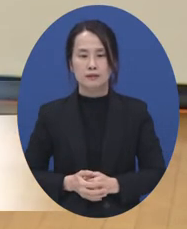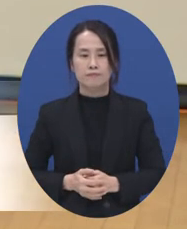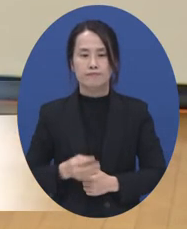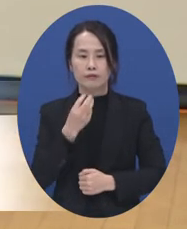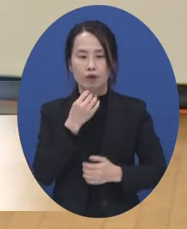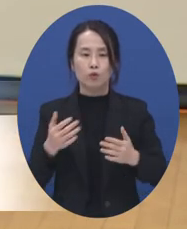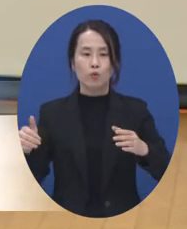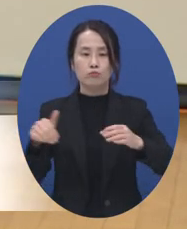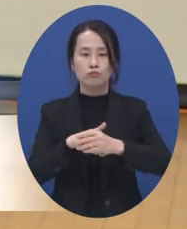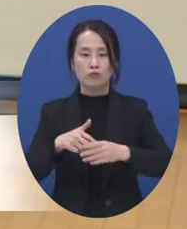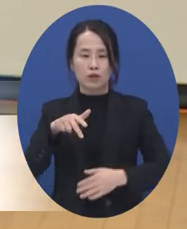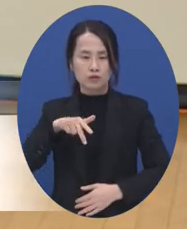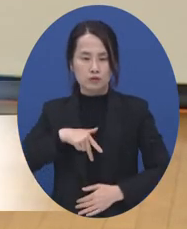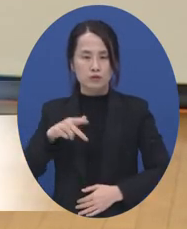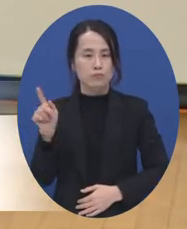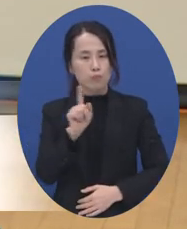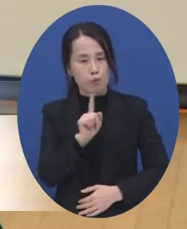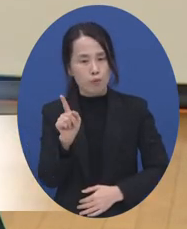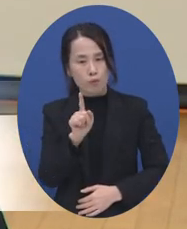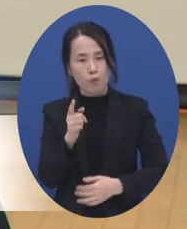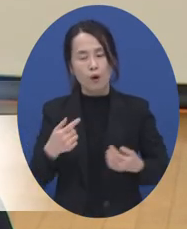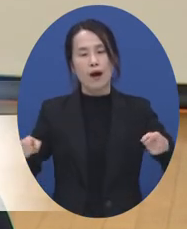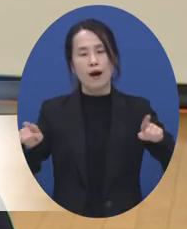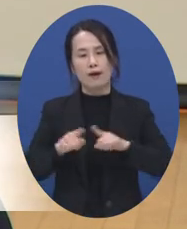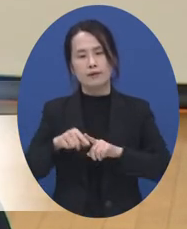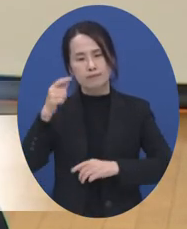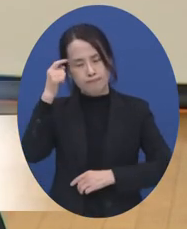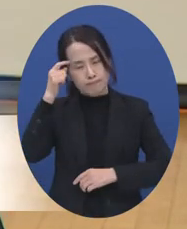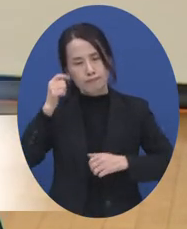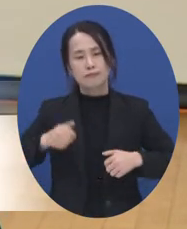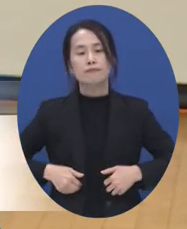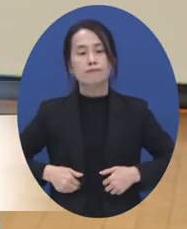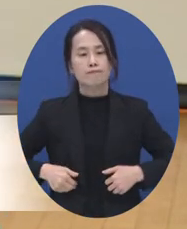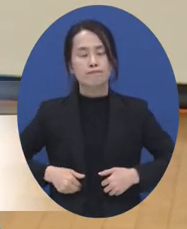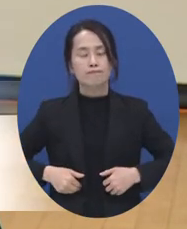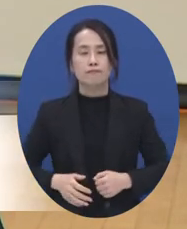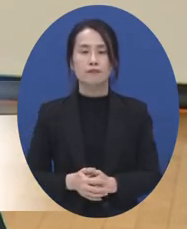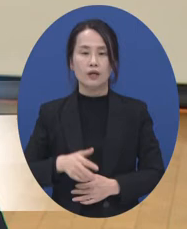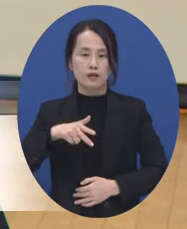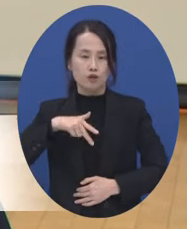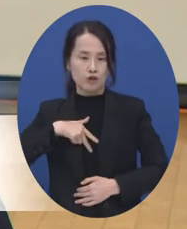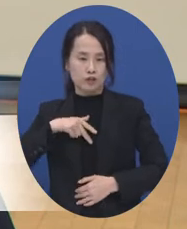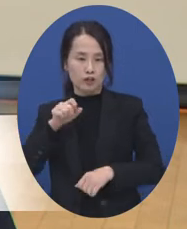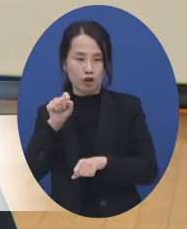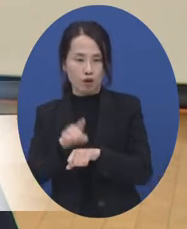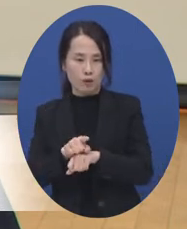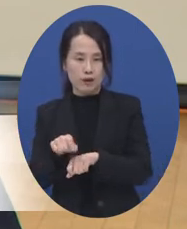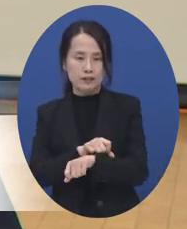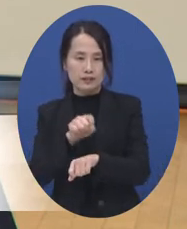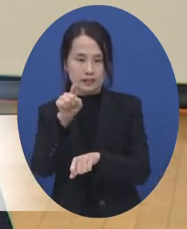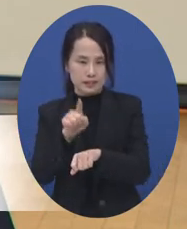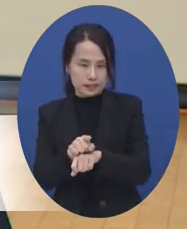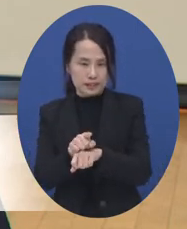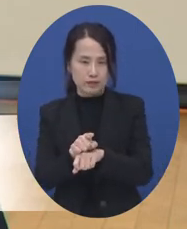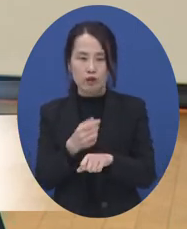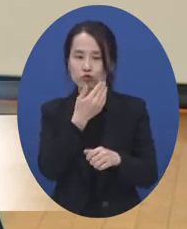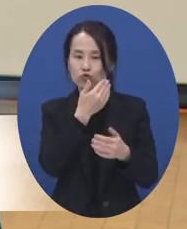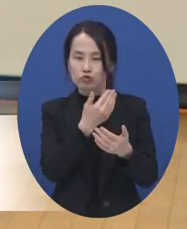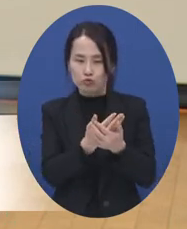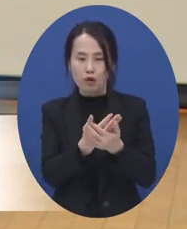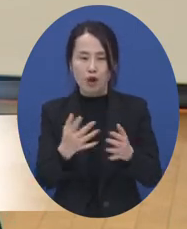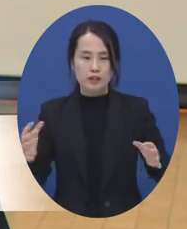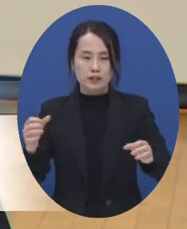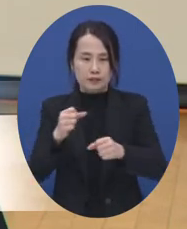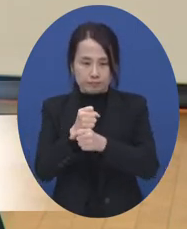경기도의 문화의 정체성 이 뭔가를 같이 생각을 해야 될 것 같아요 그 정체성과 특징과 그